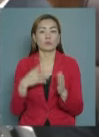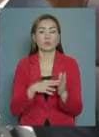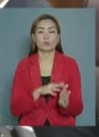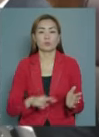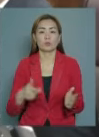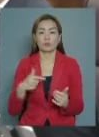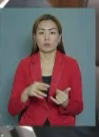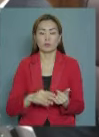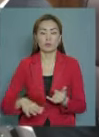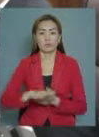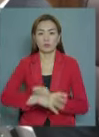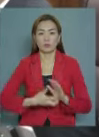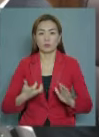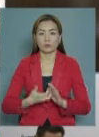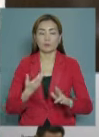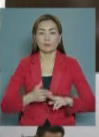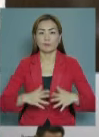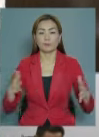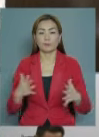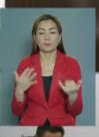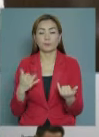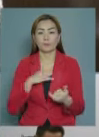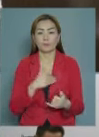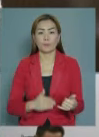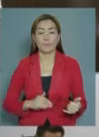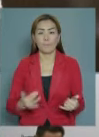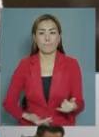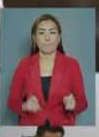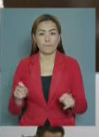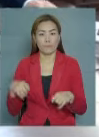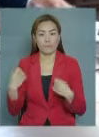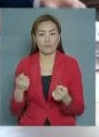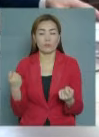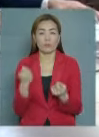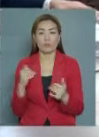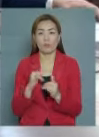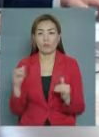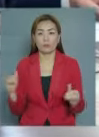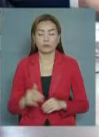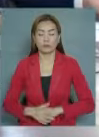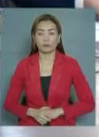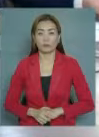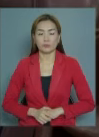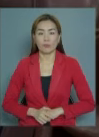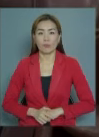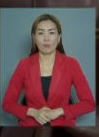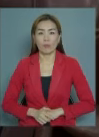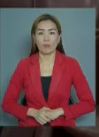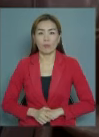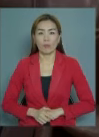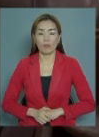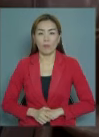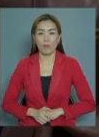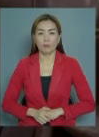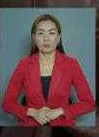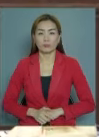миллион гектарға жоқ жер жетіспейді. Бұл көбінесе жеке қосалқы шаруашылықтарда мал санының өсуімен байланысты. Елімізде